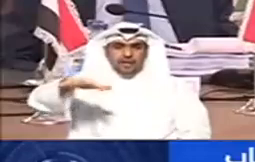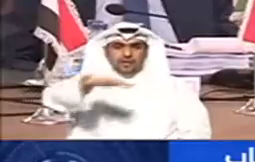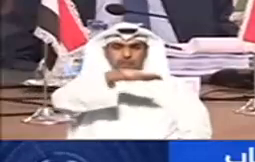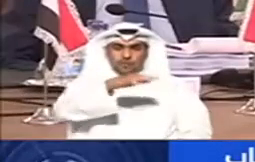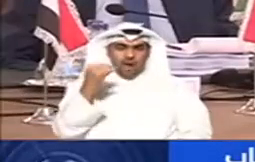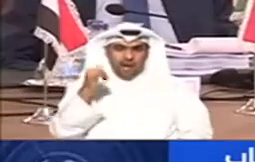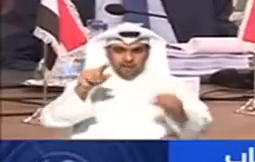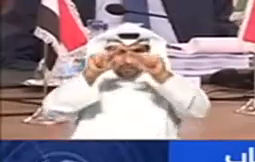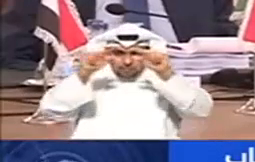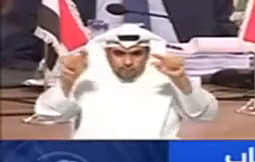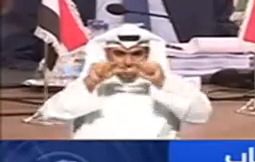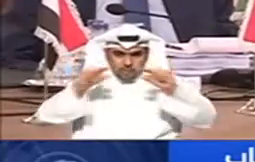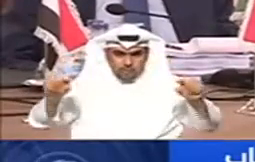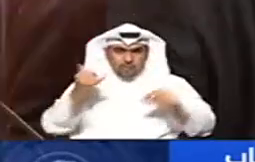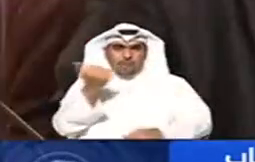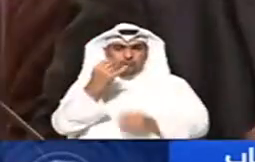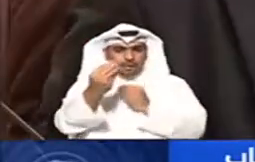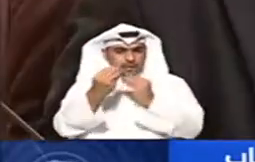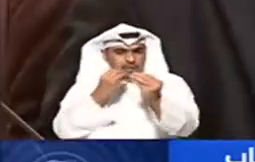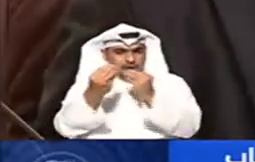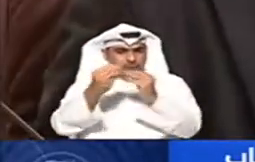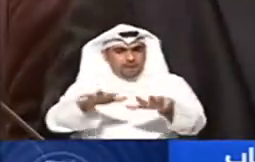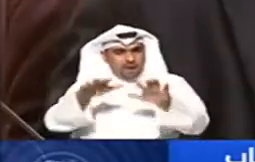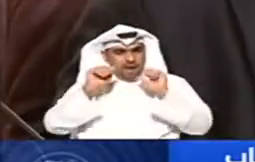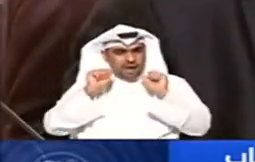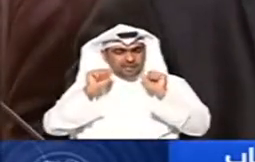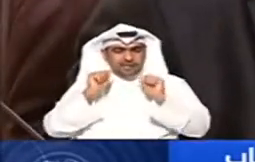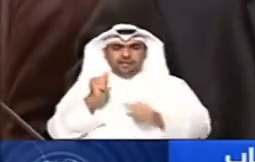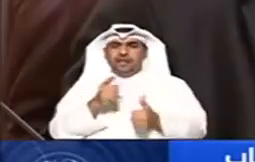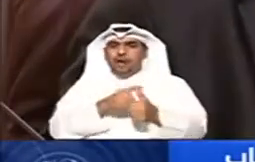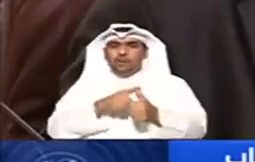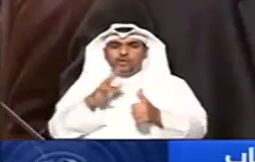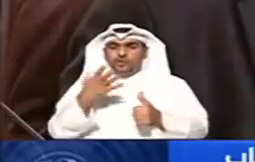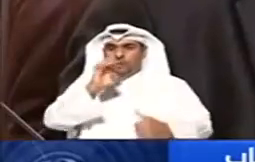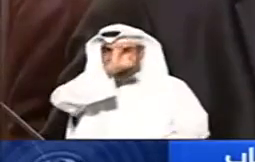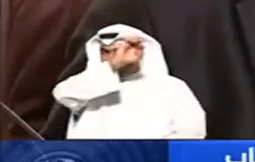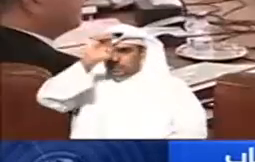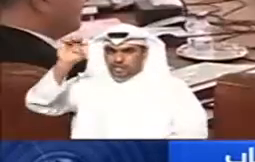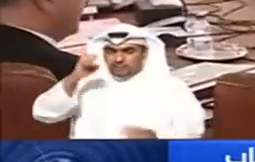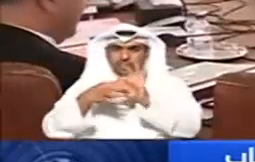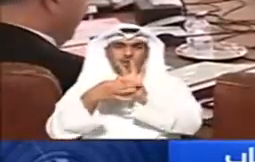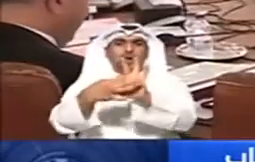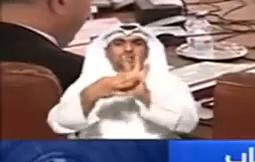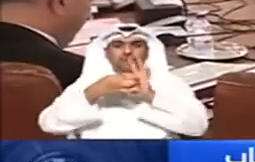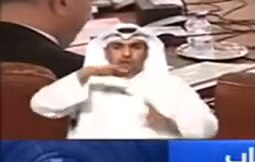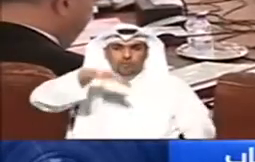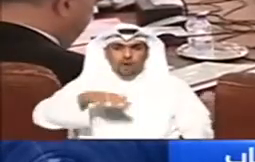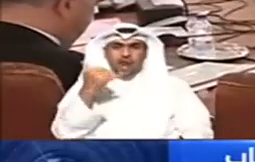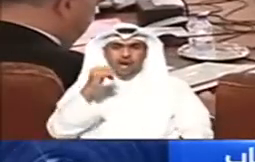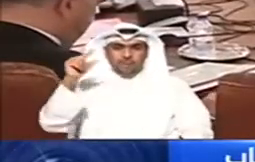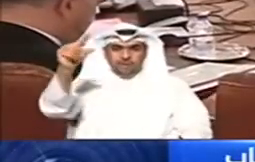يتعلق بمكافحة الجريمة المنظمة، وكذلك العمل على تعزيز التعاون العربي والدولي في المجالات